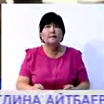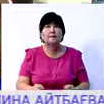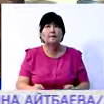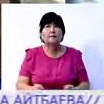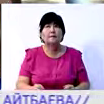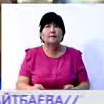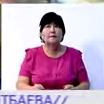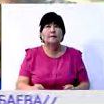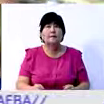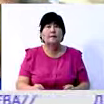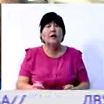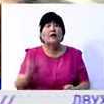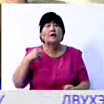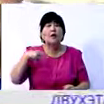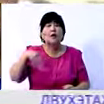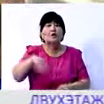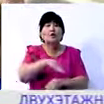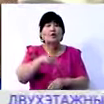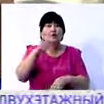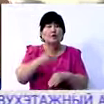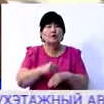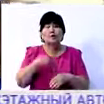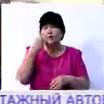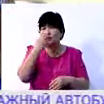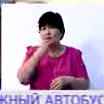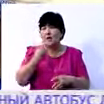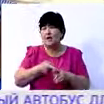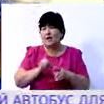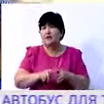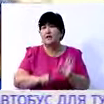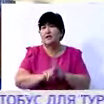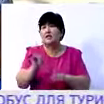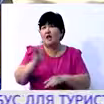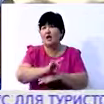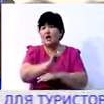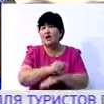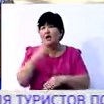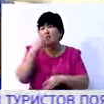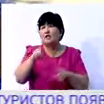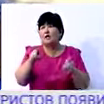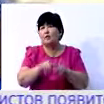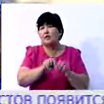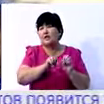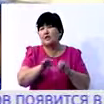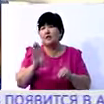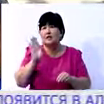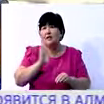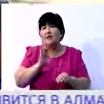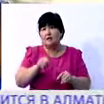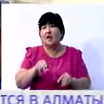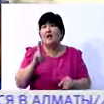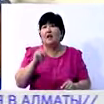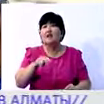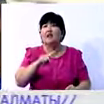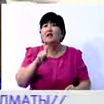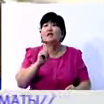жаман истер шитрат. Когда идешь по улице, чувствуется зловоние. Здесь даже развелись лягушки и запах, как будто слили воду с канализации.